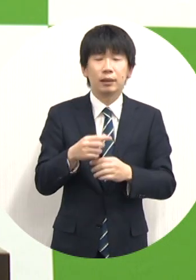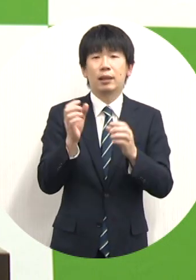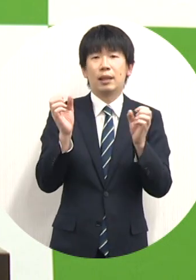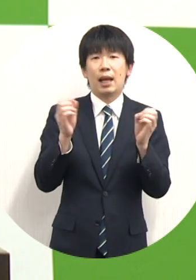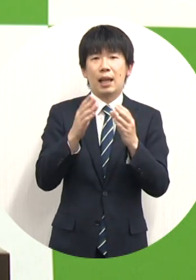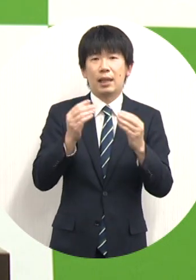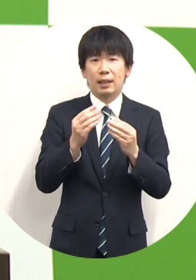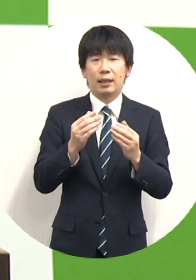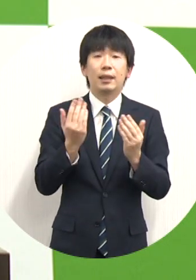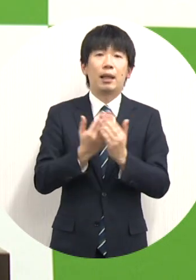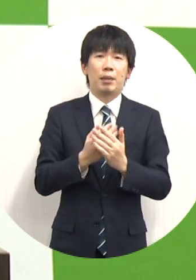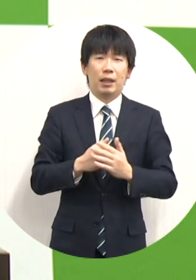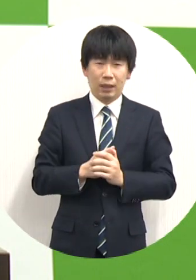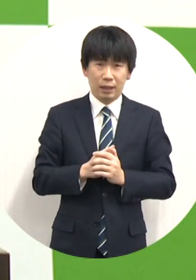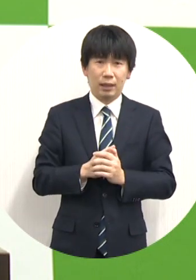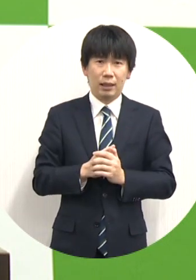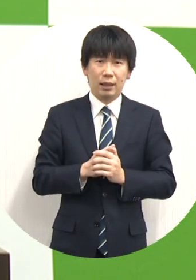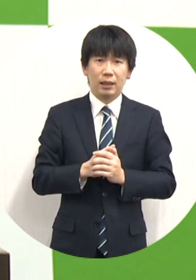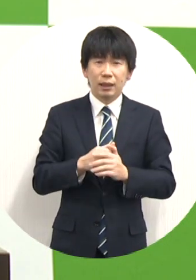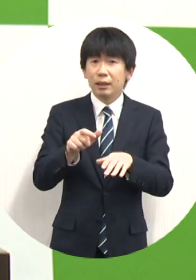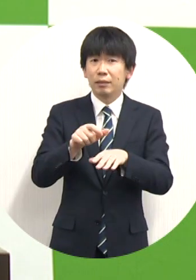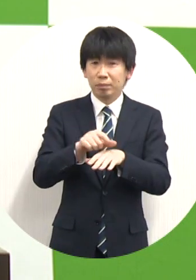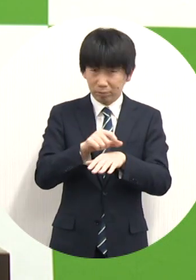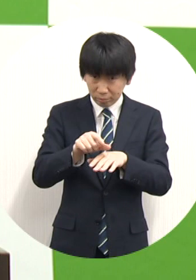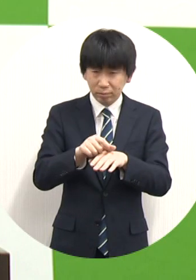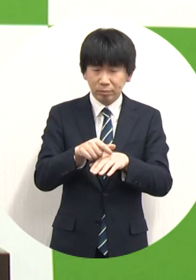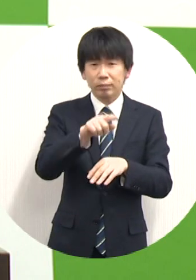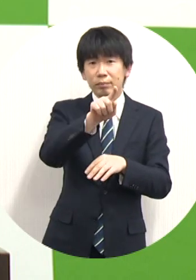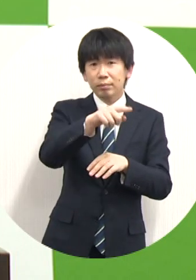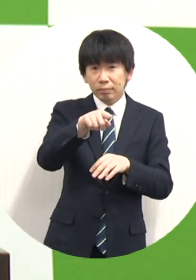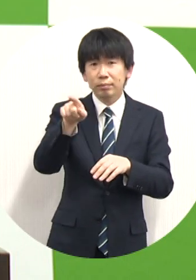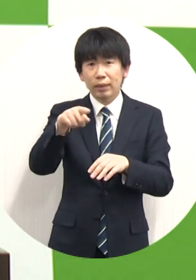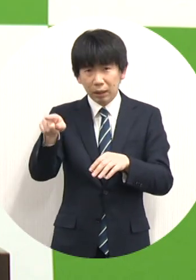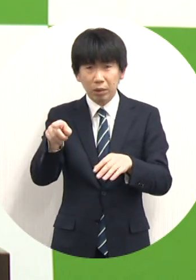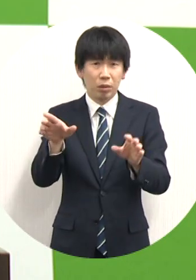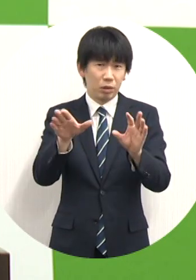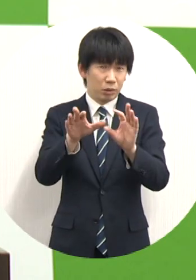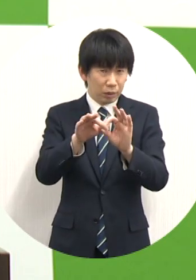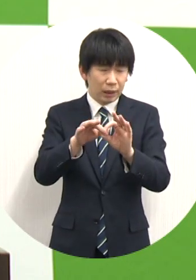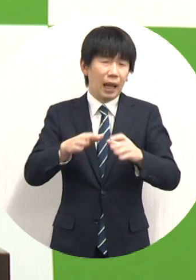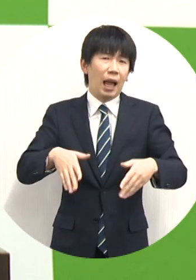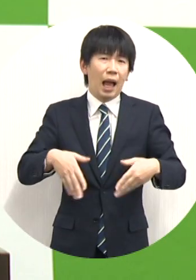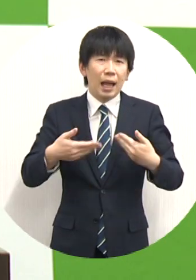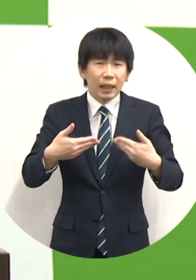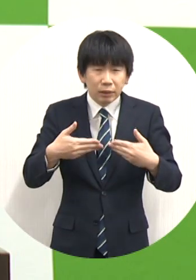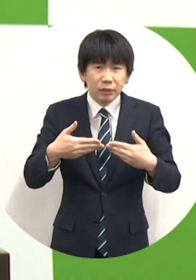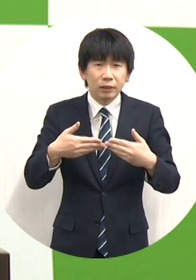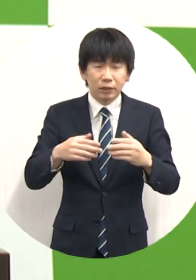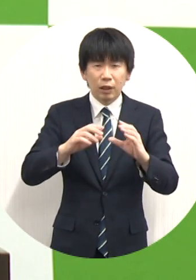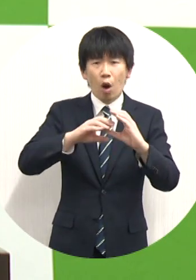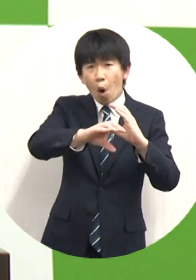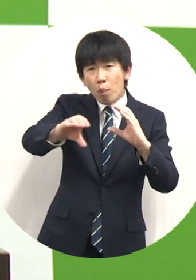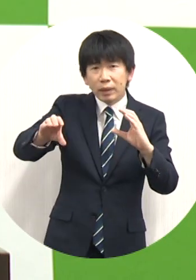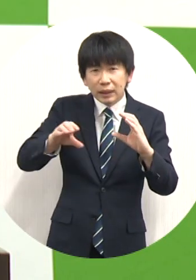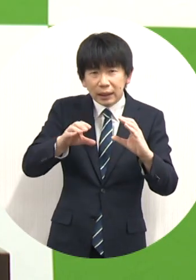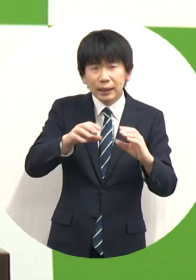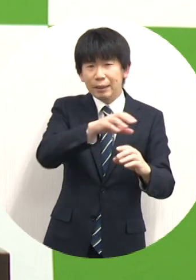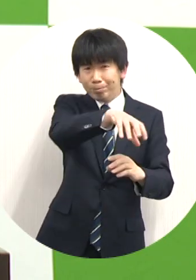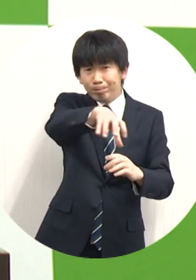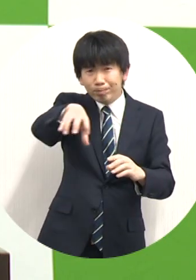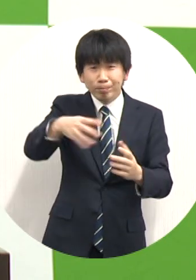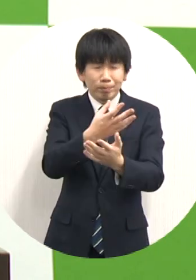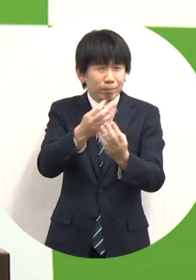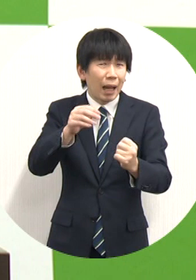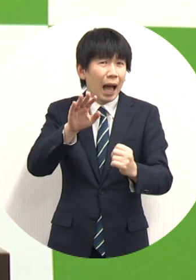なりましたその点人と人のつながりが大変暖かくコミュニティ豊かな蕨市こそ